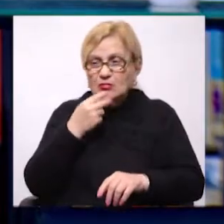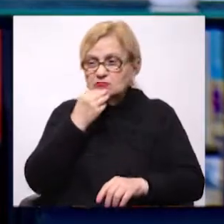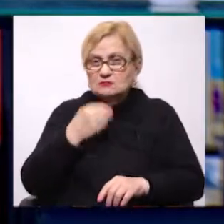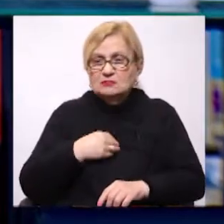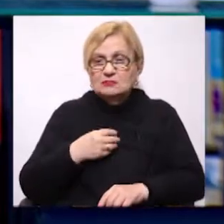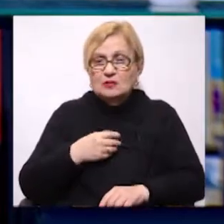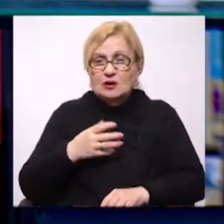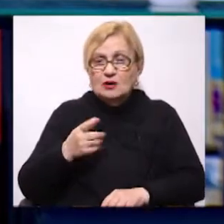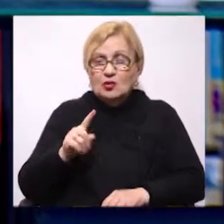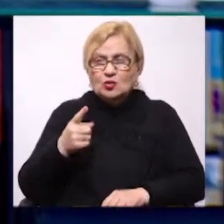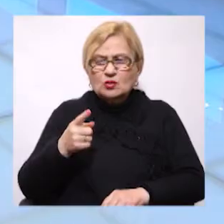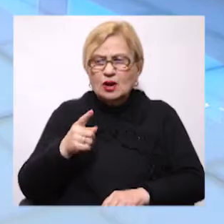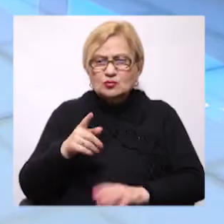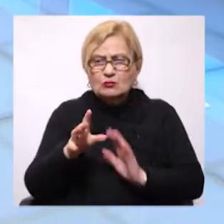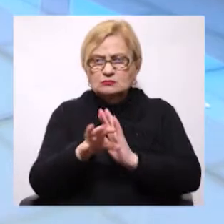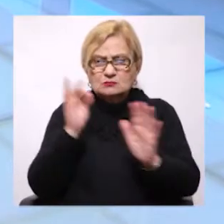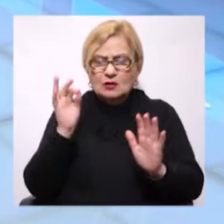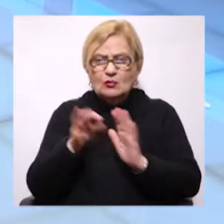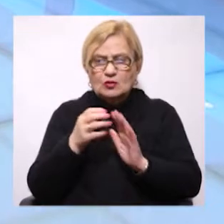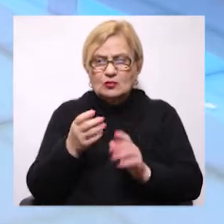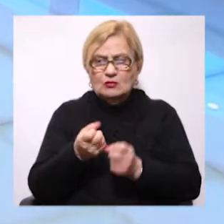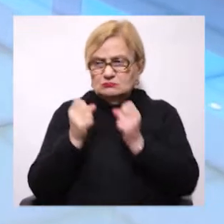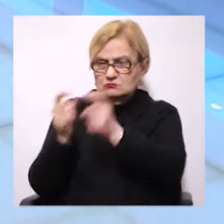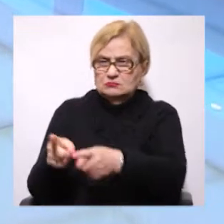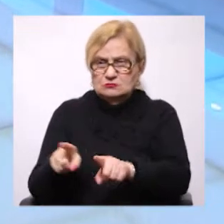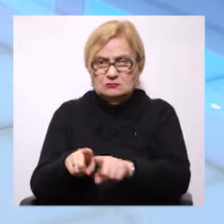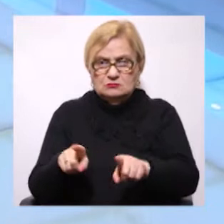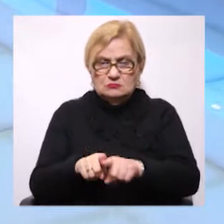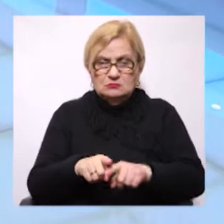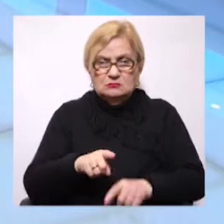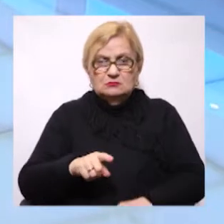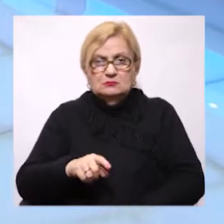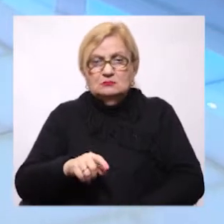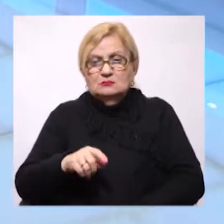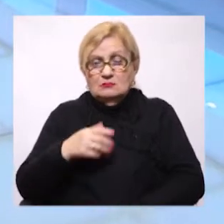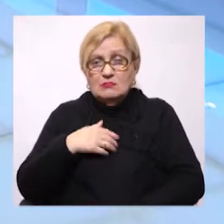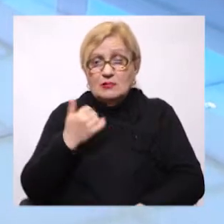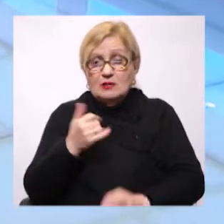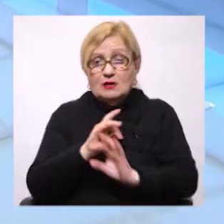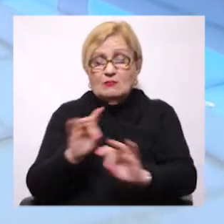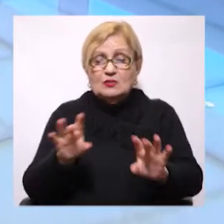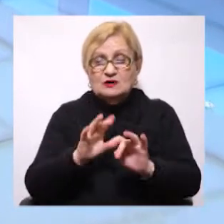ანბანიდან ამოაცალო 500? ამის შესახებ შევეცდებით შევიქმნათ გარკვეული წარმოდგენა.